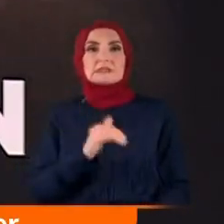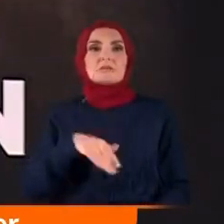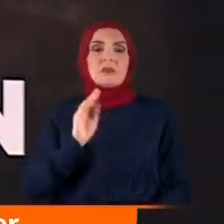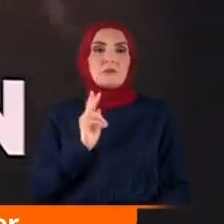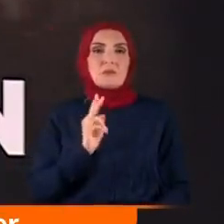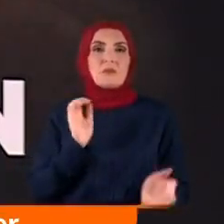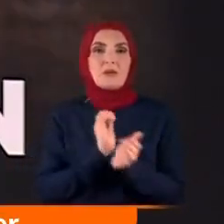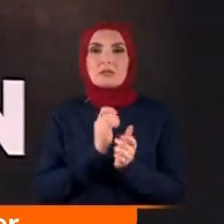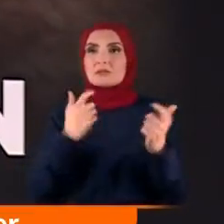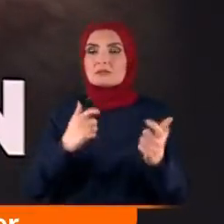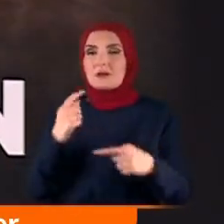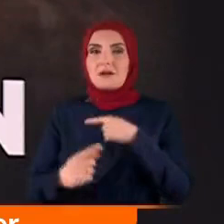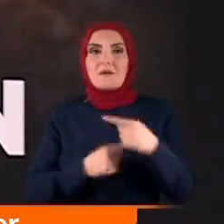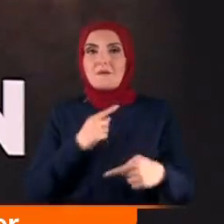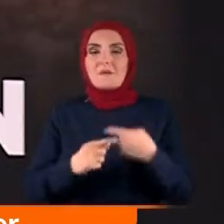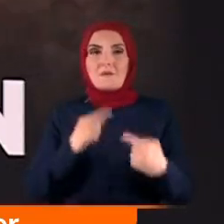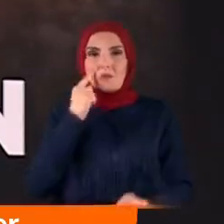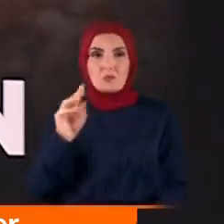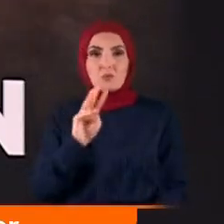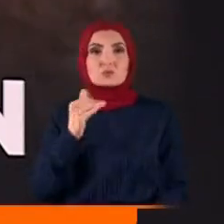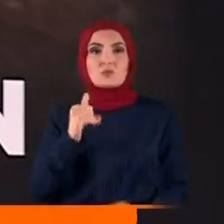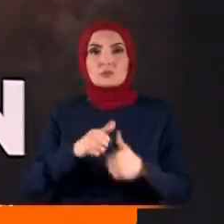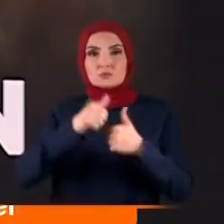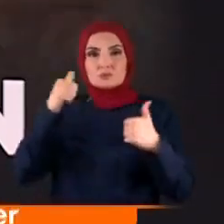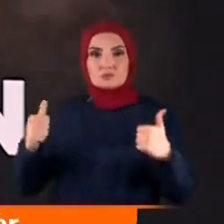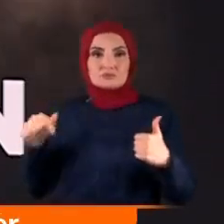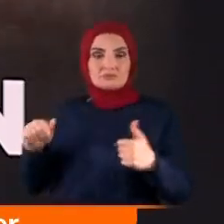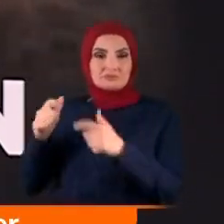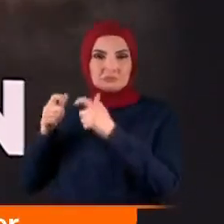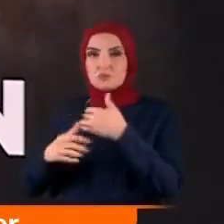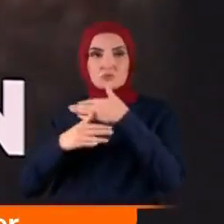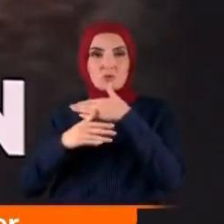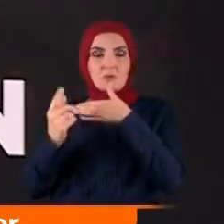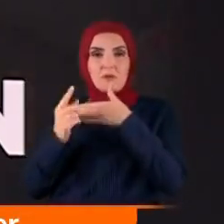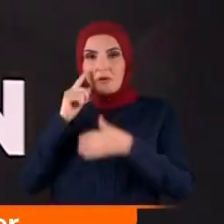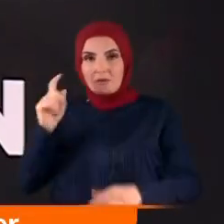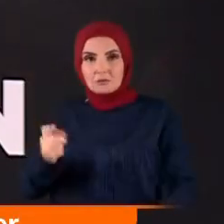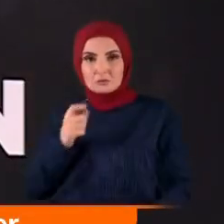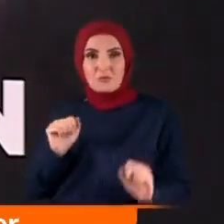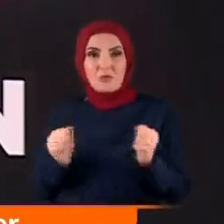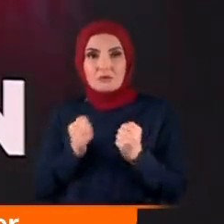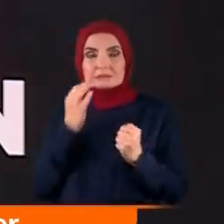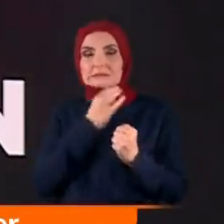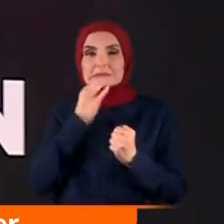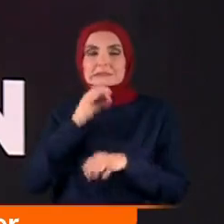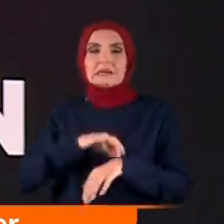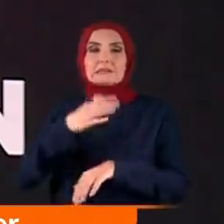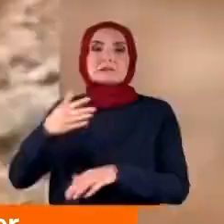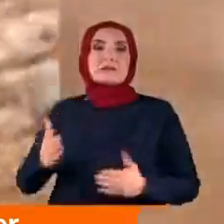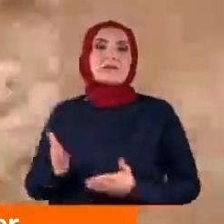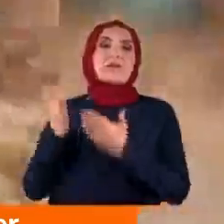aradığı O adam 30 kilometre uzaklıkta bir çoban tarafından bulundu donmak üzereyken hastaneye kaldırıldı